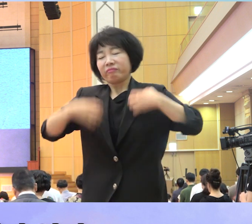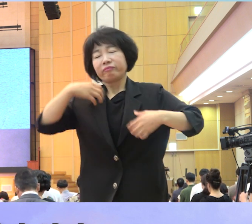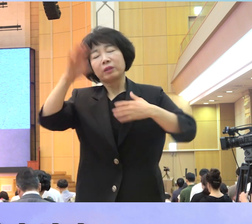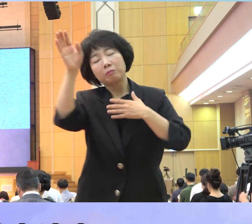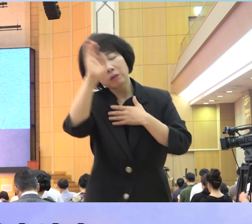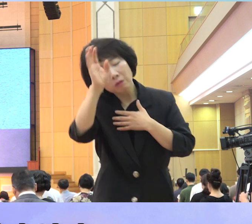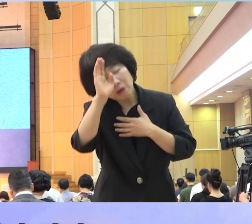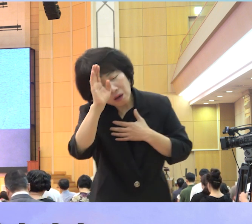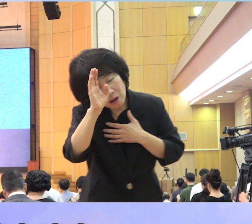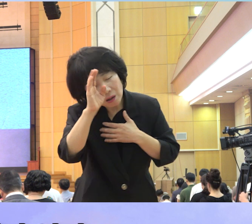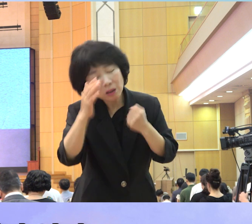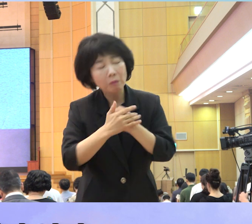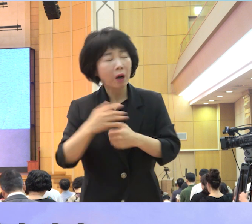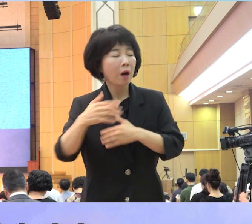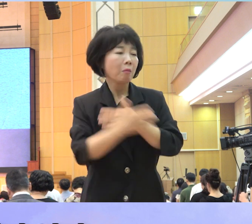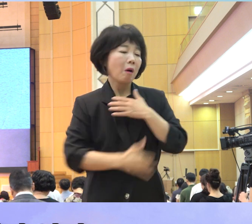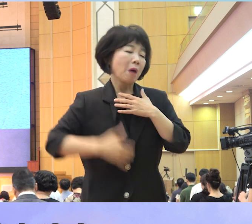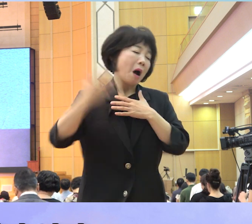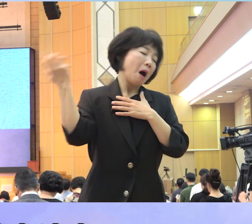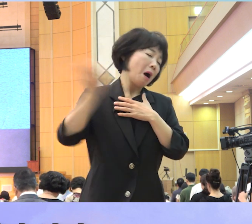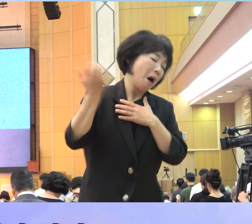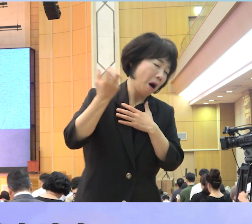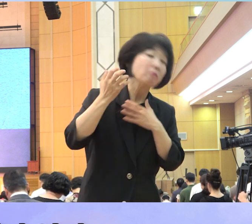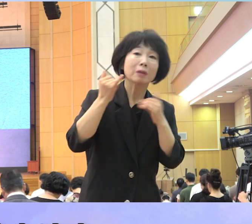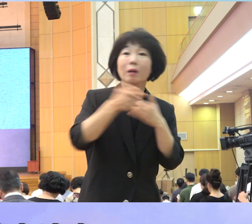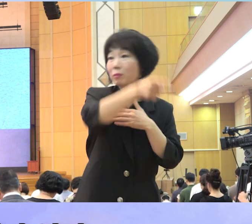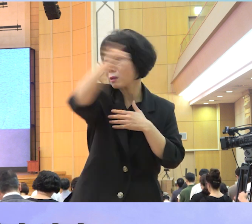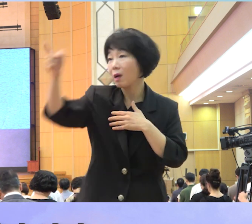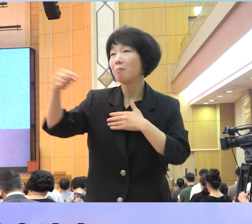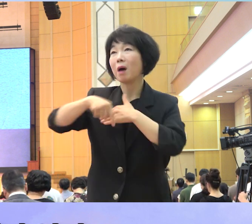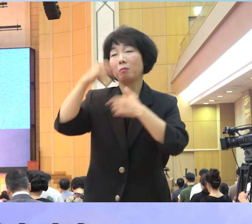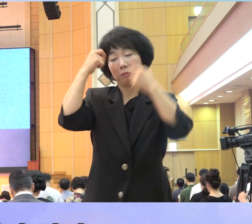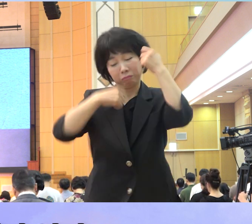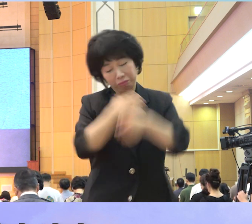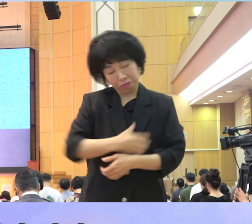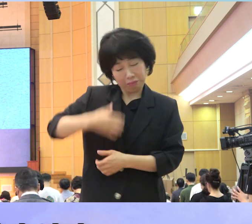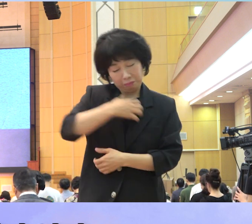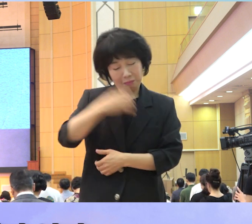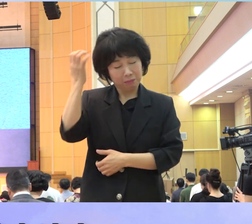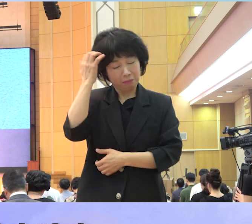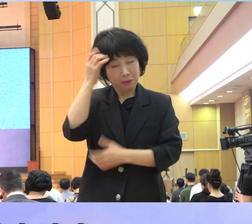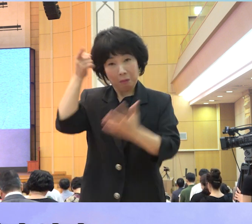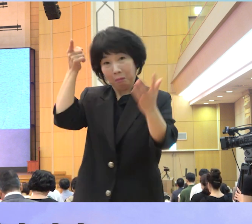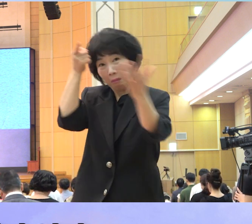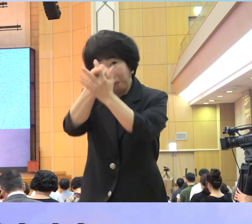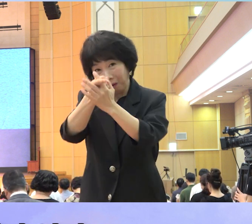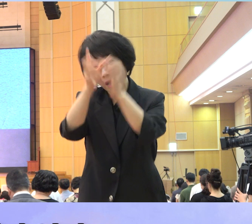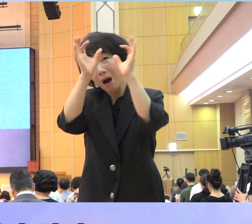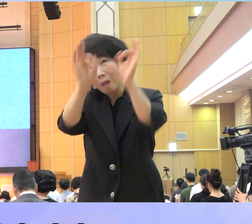있는, 아픔에 허덕이는 자의 슬픔과 고통을 알아주시고